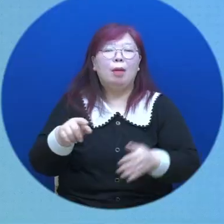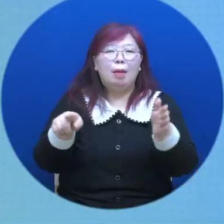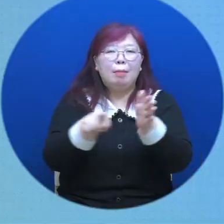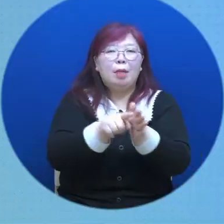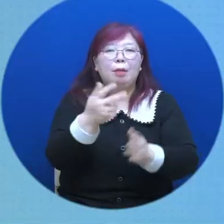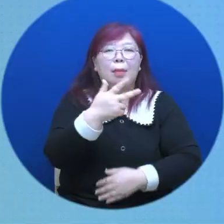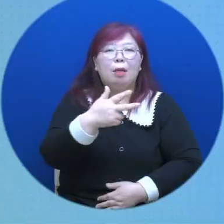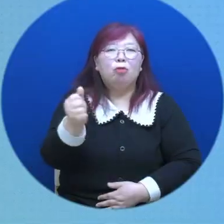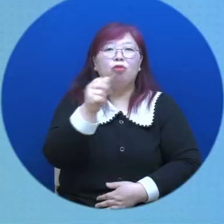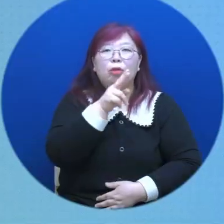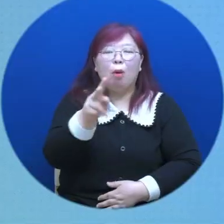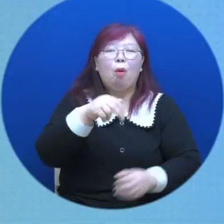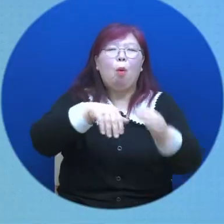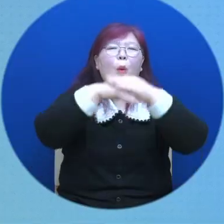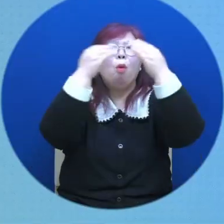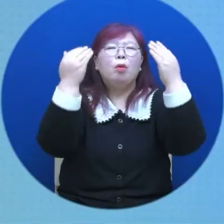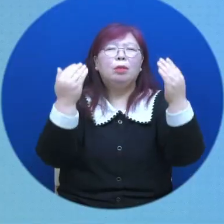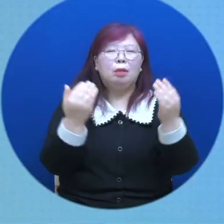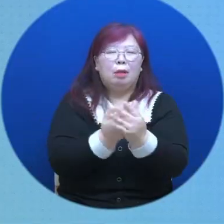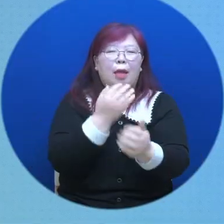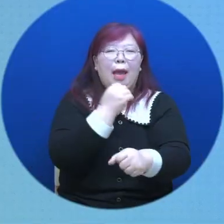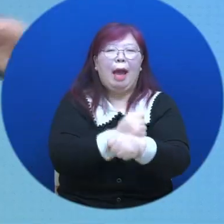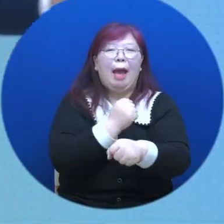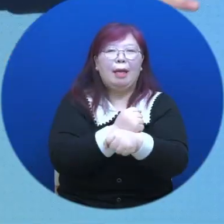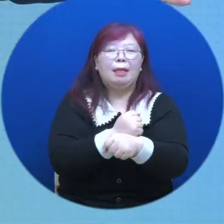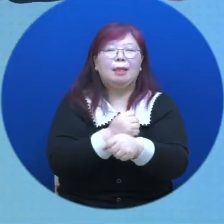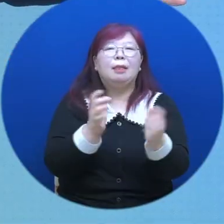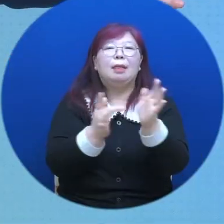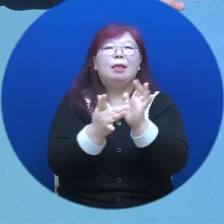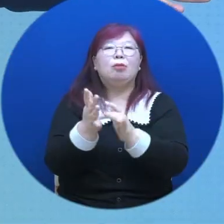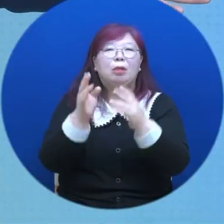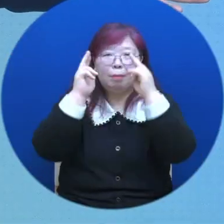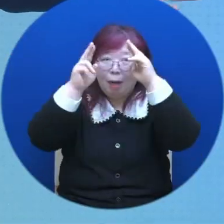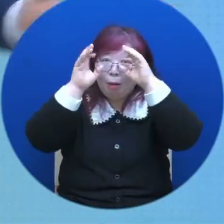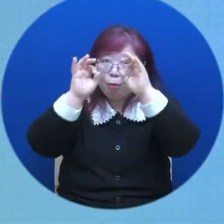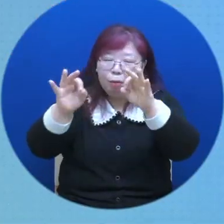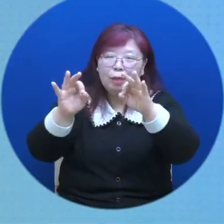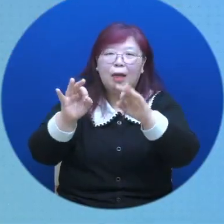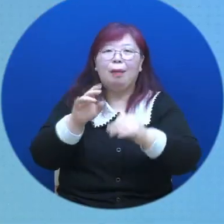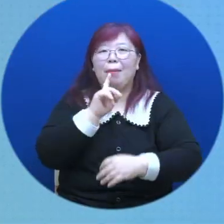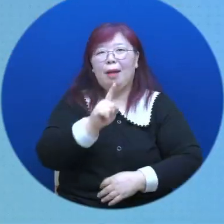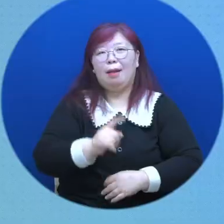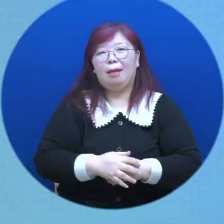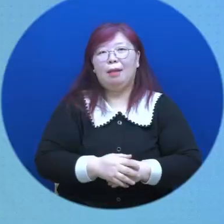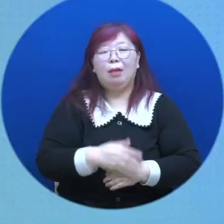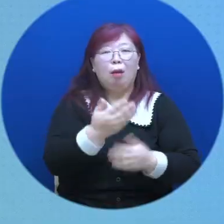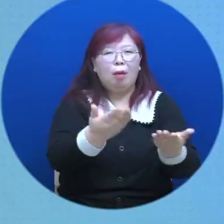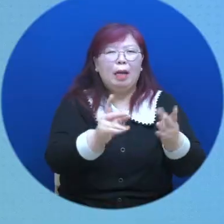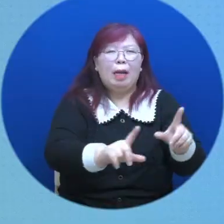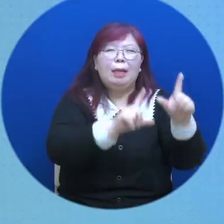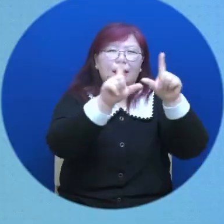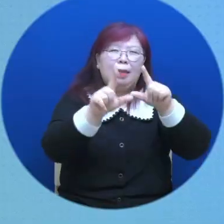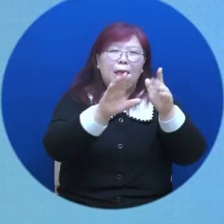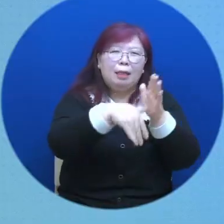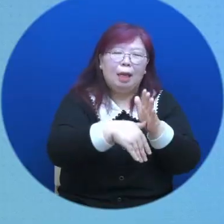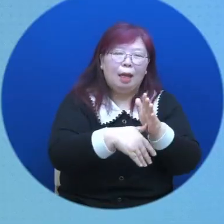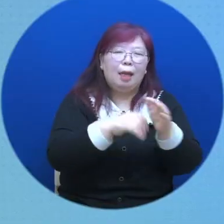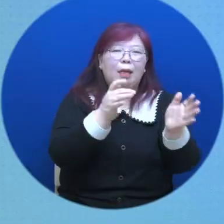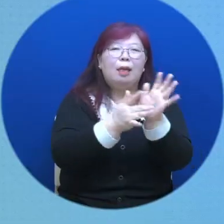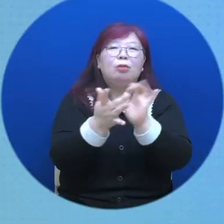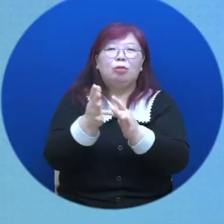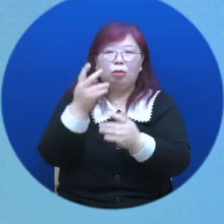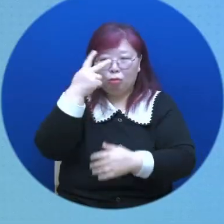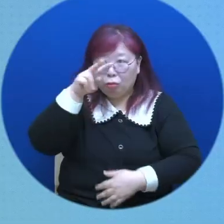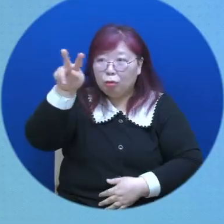주요 온전케 하시는 예수를 바라보자. 뭘 뜻하는 겁니까? 너희가 살면서 예수를 눈을 들어 바라보게 될